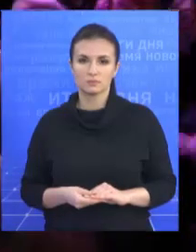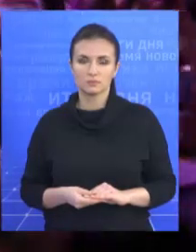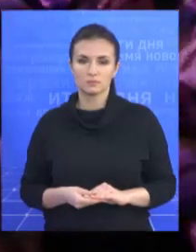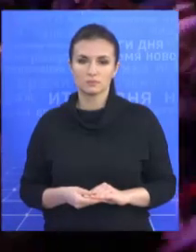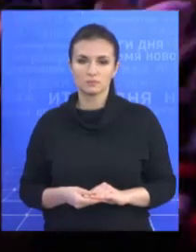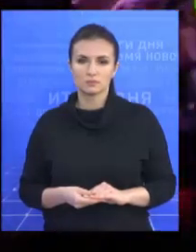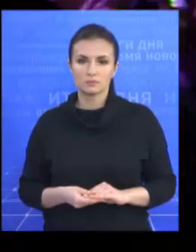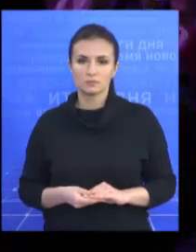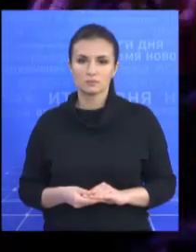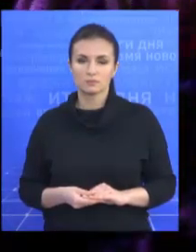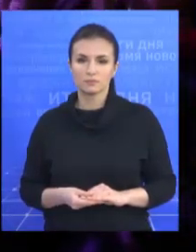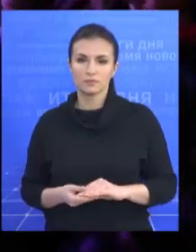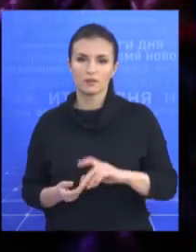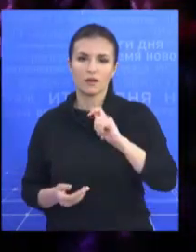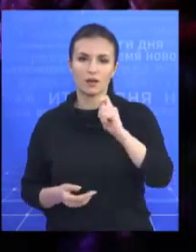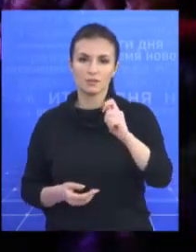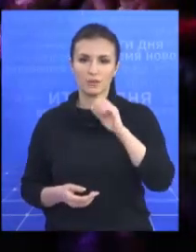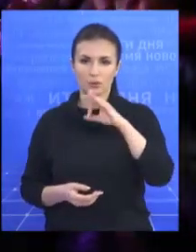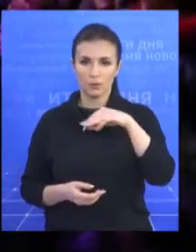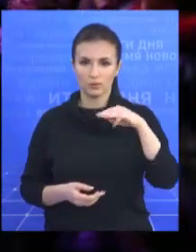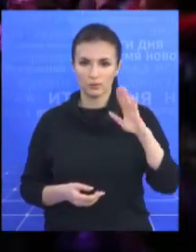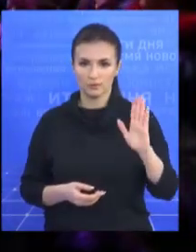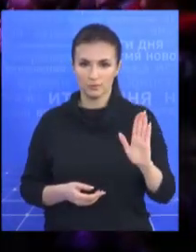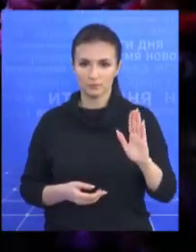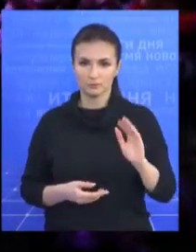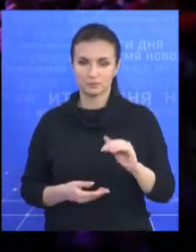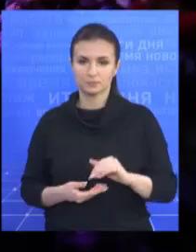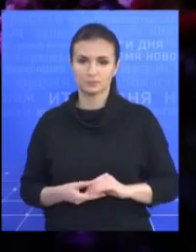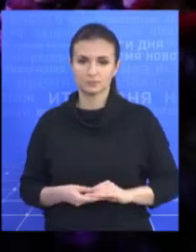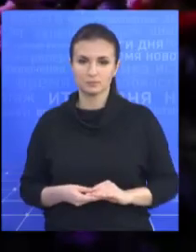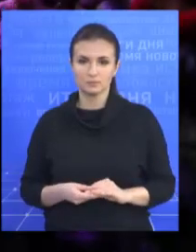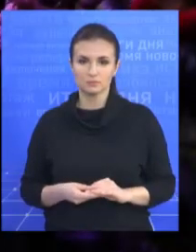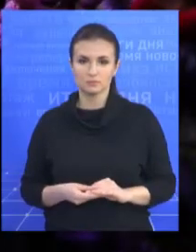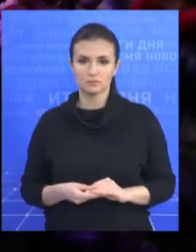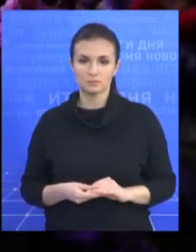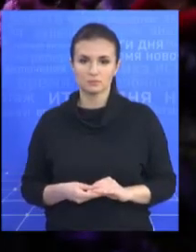Егор Хвисюк, Маргарита Хижняк, Евгений Чекалов, ОТВ.